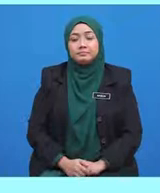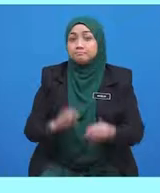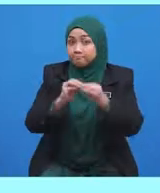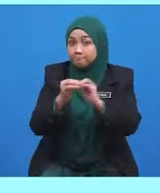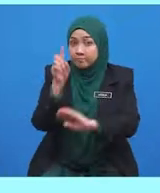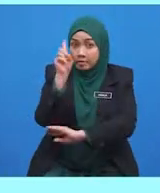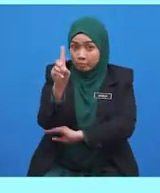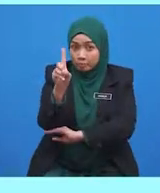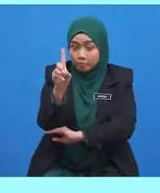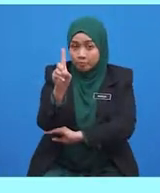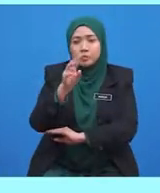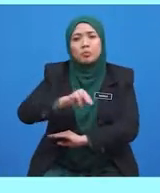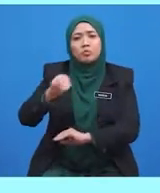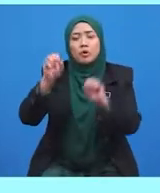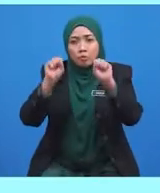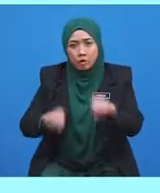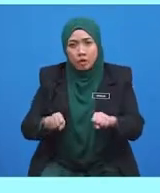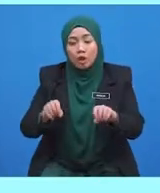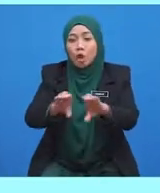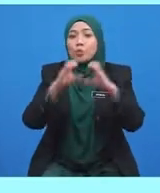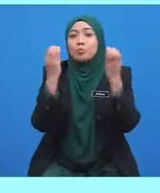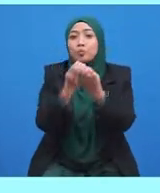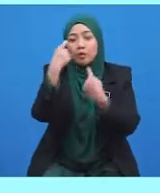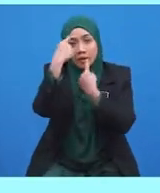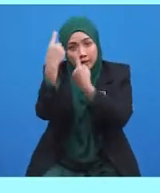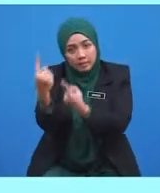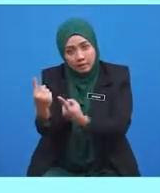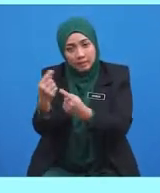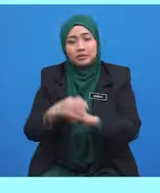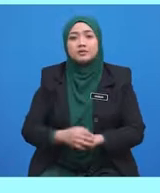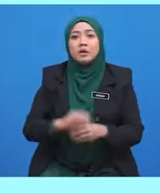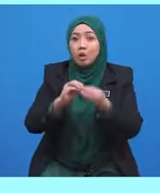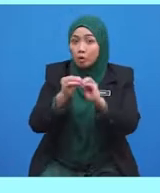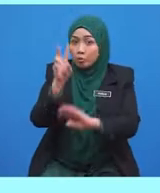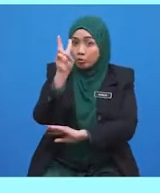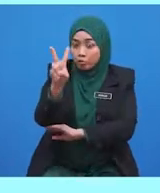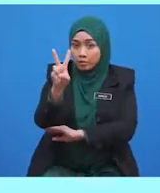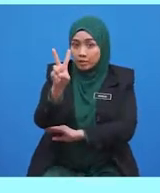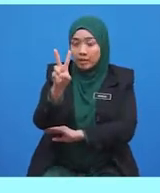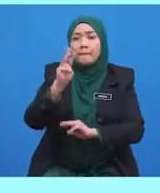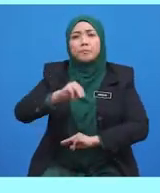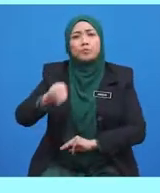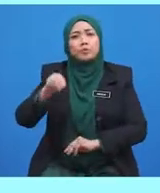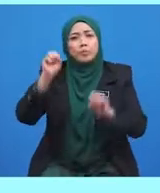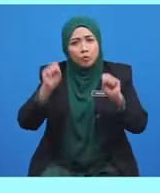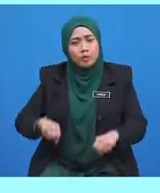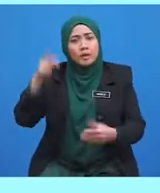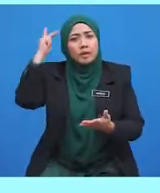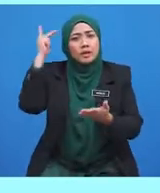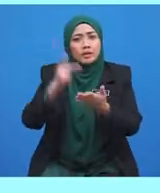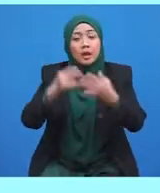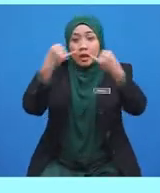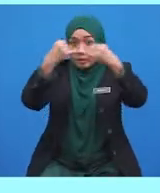Pertama, murid boleh mengumpul data. Kedua, murid boleh kenali